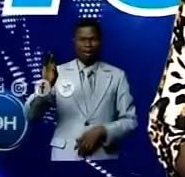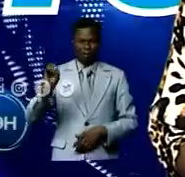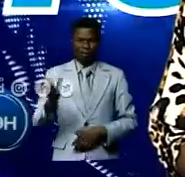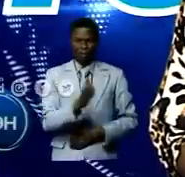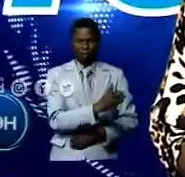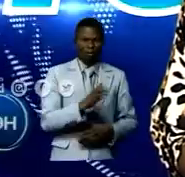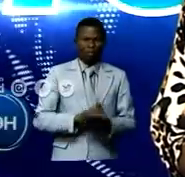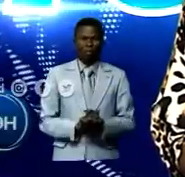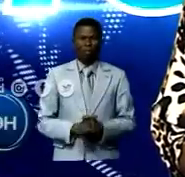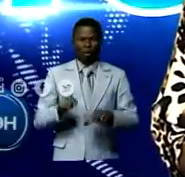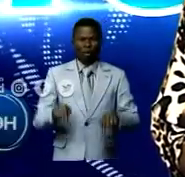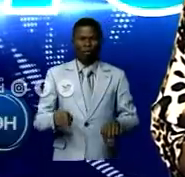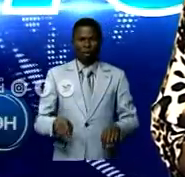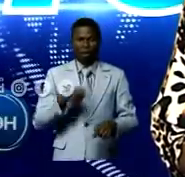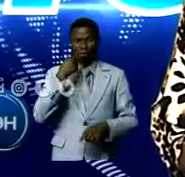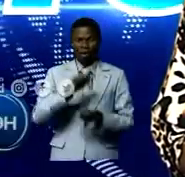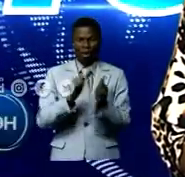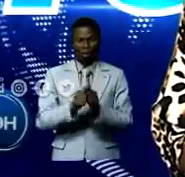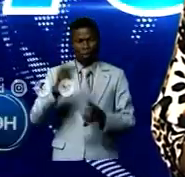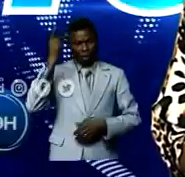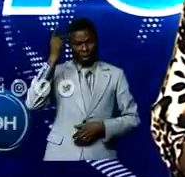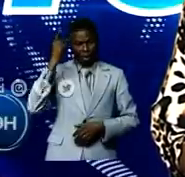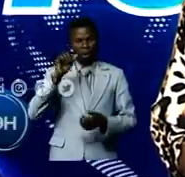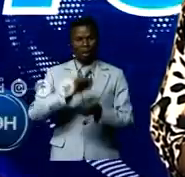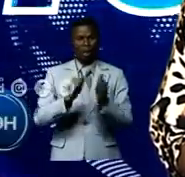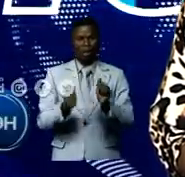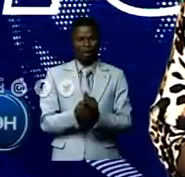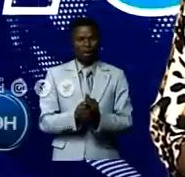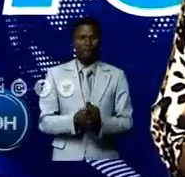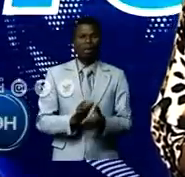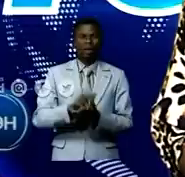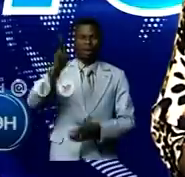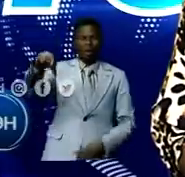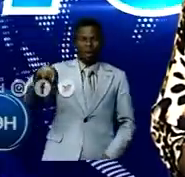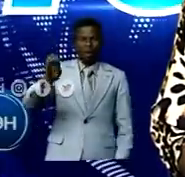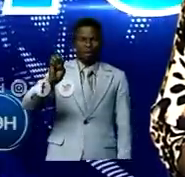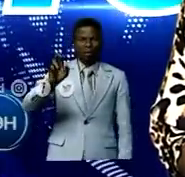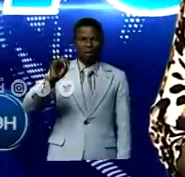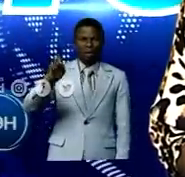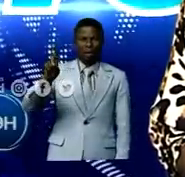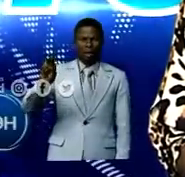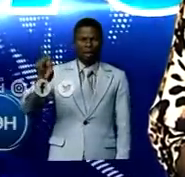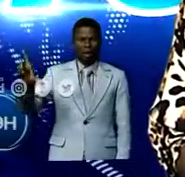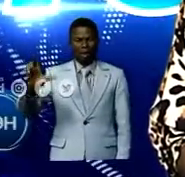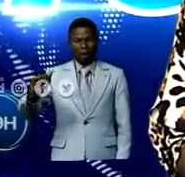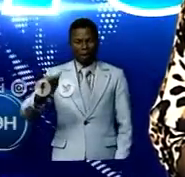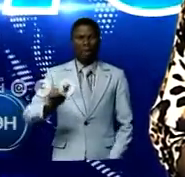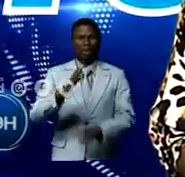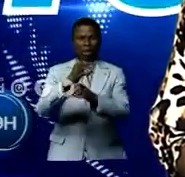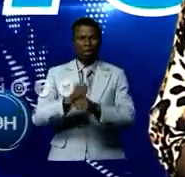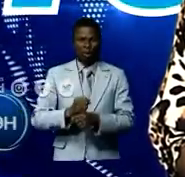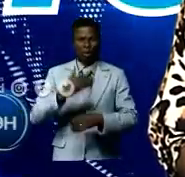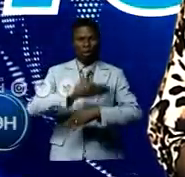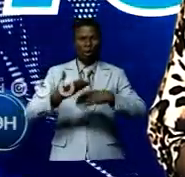Quittons l'est de la République pour le centre. Le secteur de Bapende, dans la province du Kasaï, vient d'être réhabilité en